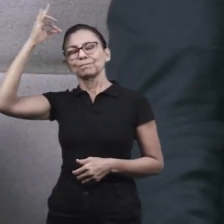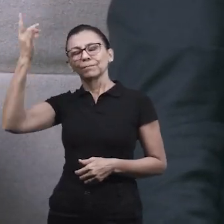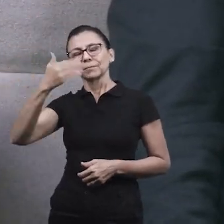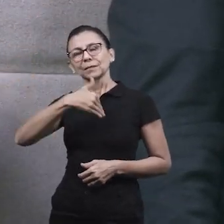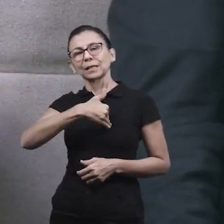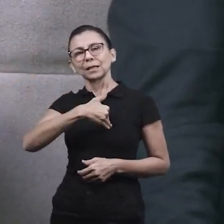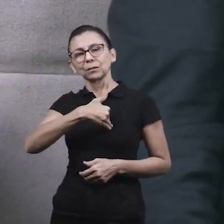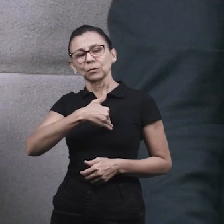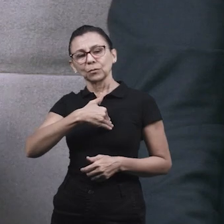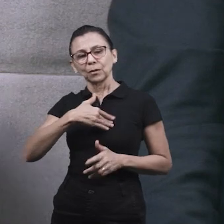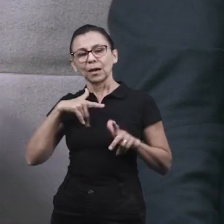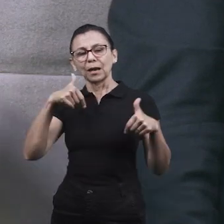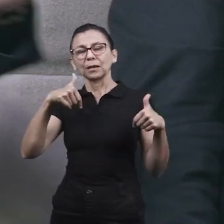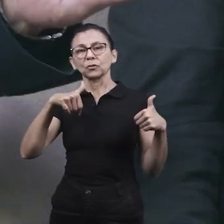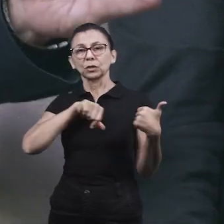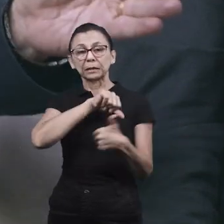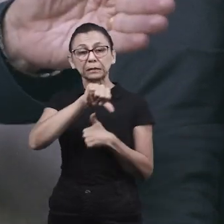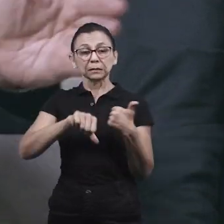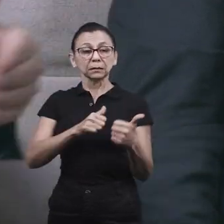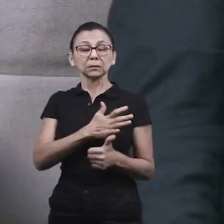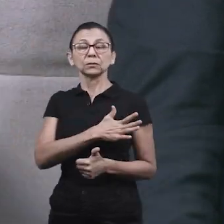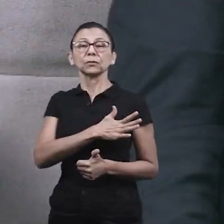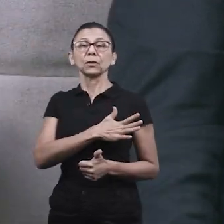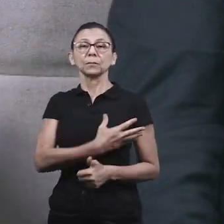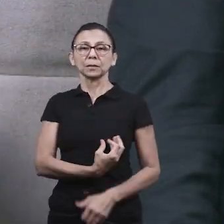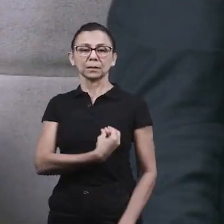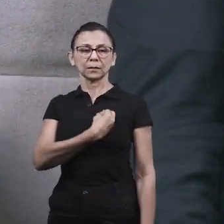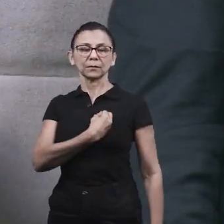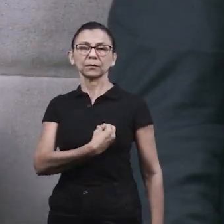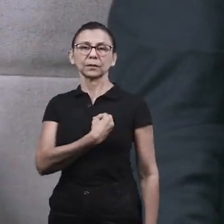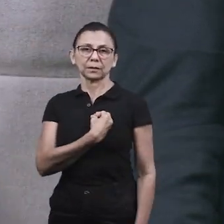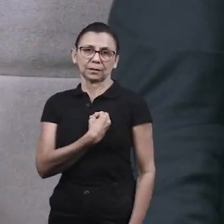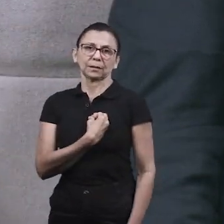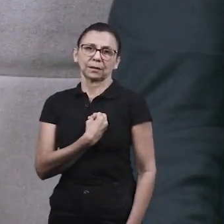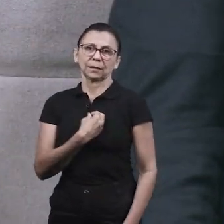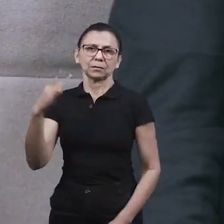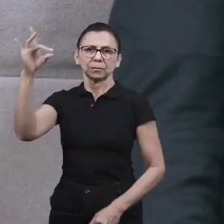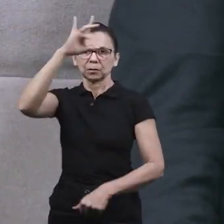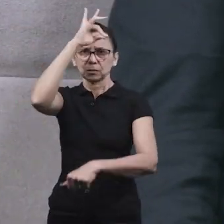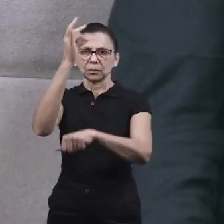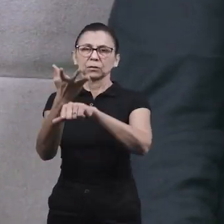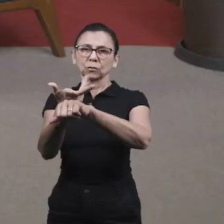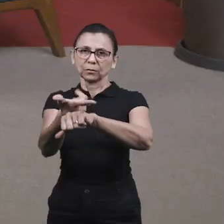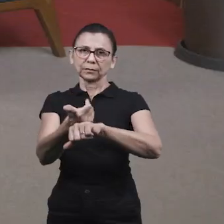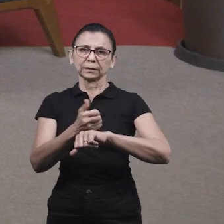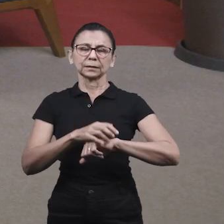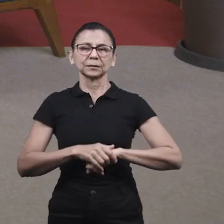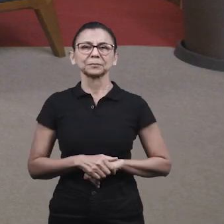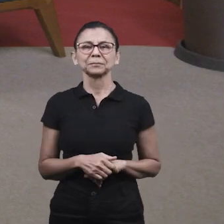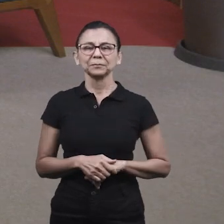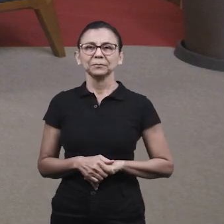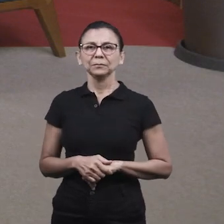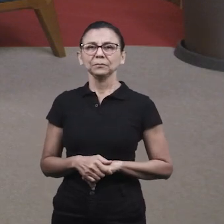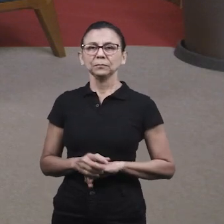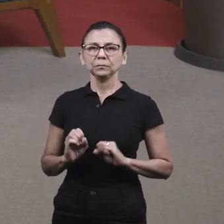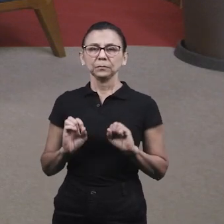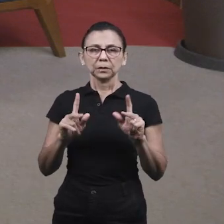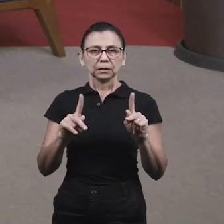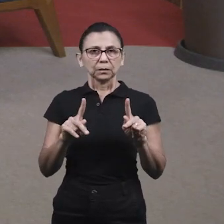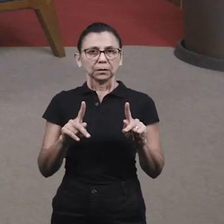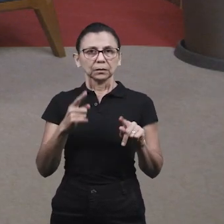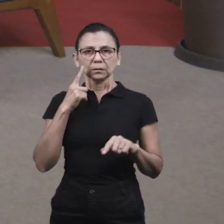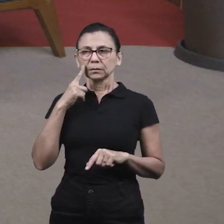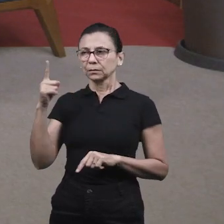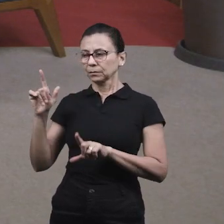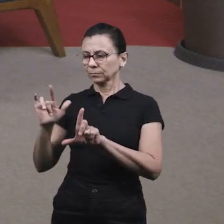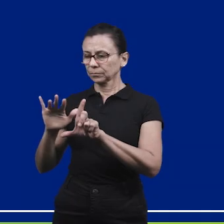votre cœur, à travers la parole, c'est une opération du Saint-Esprit. Loué soit Dieu. Très bien. Vous voyez